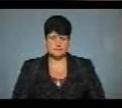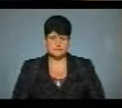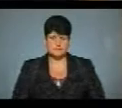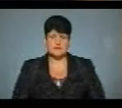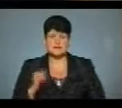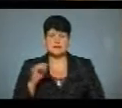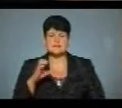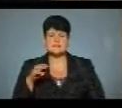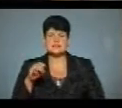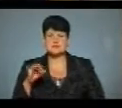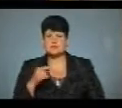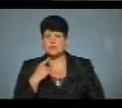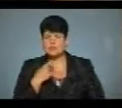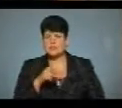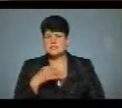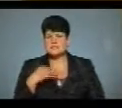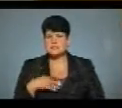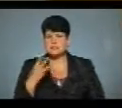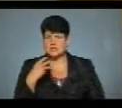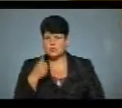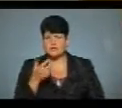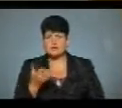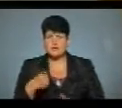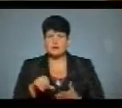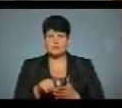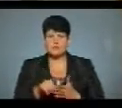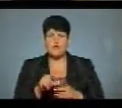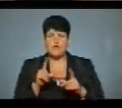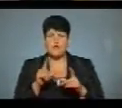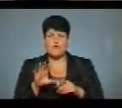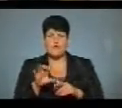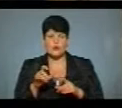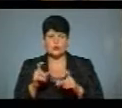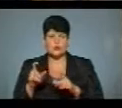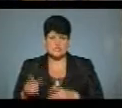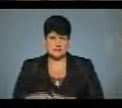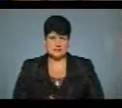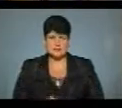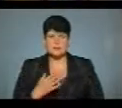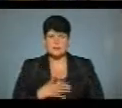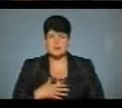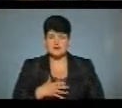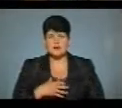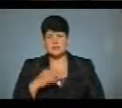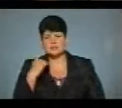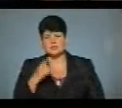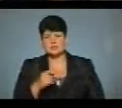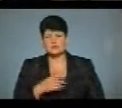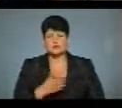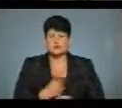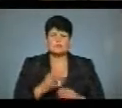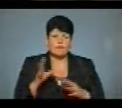Ірина Стасишин каже, її сину 3 роки. Він взяв участь у фотосесії. Мама переживала, думала, щоб все було добре.